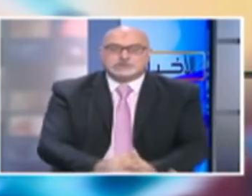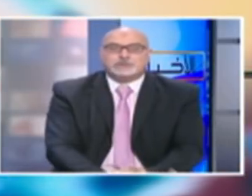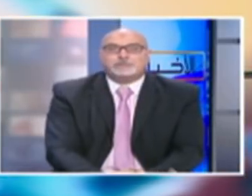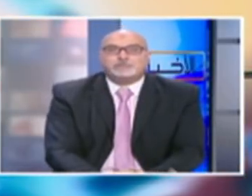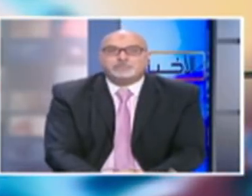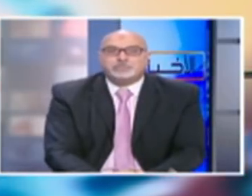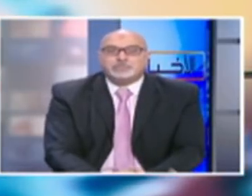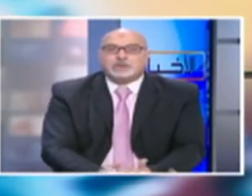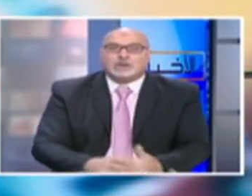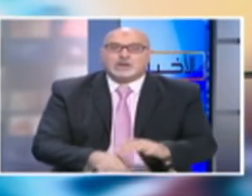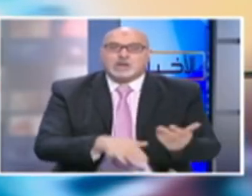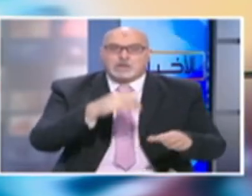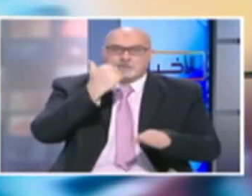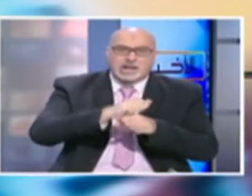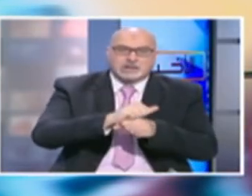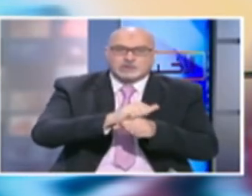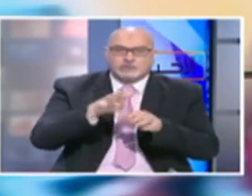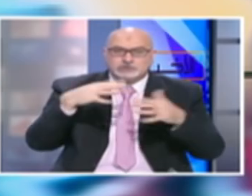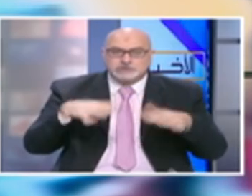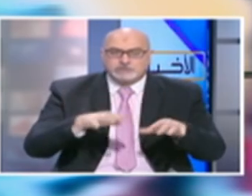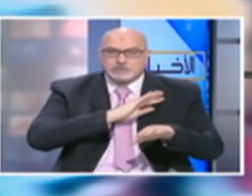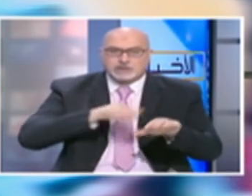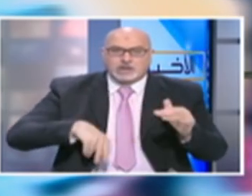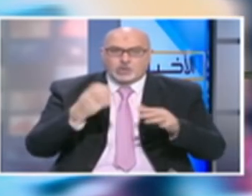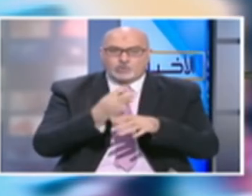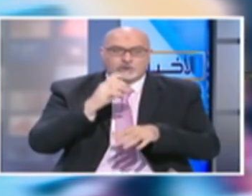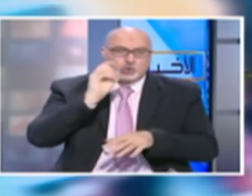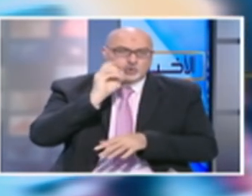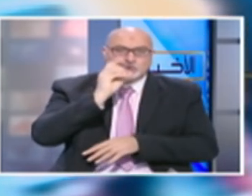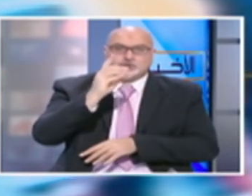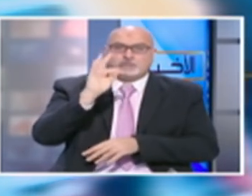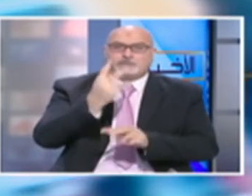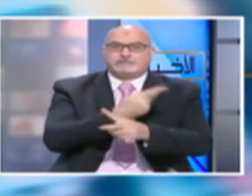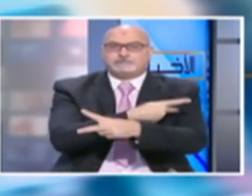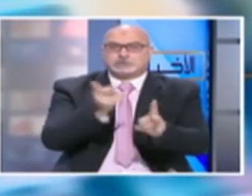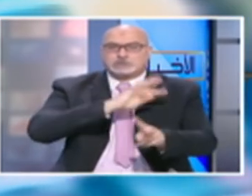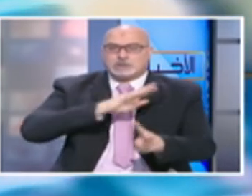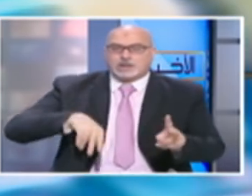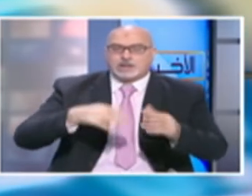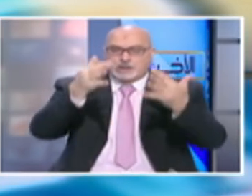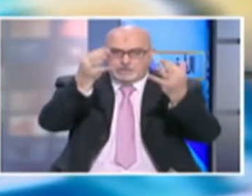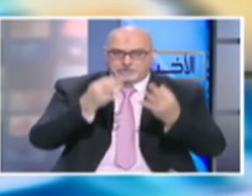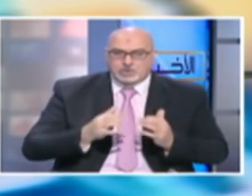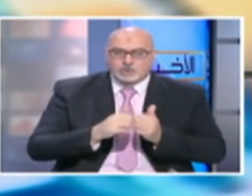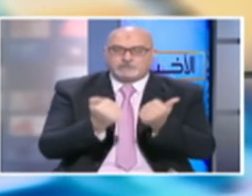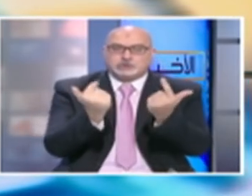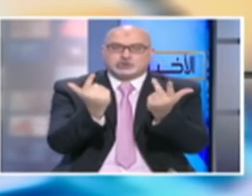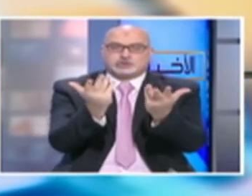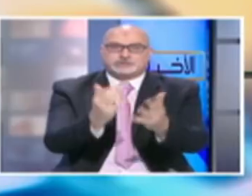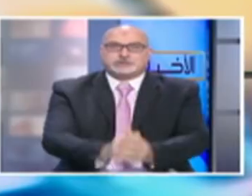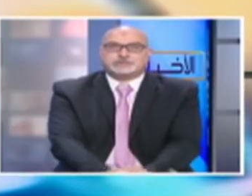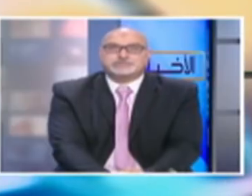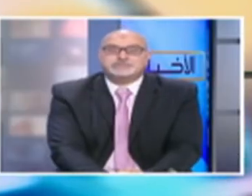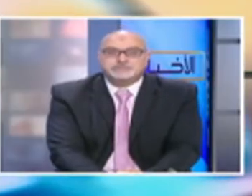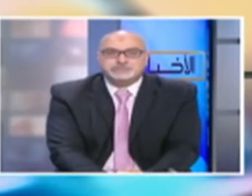وبخصوص تطورات الوضعية الوبائية بالبلاد، الدكتور جمال فرار يستعرض الحصيلة بالأرقام والمؤشرات.